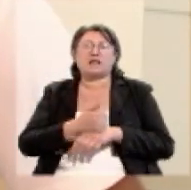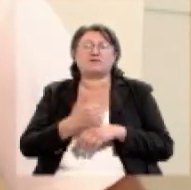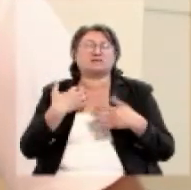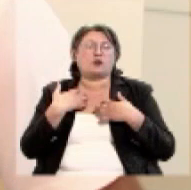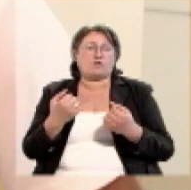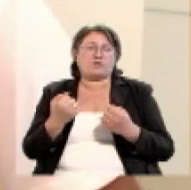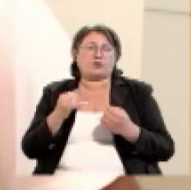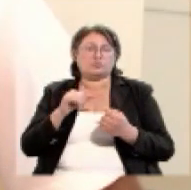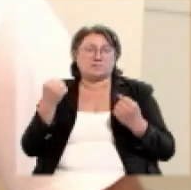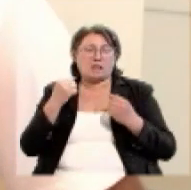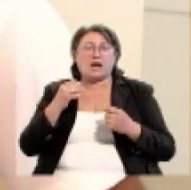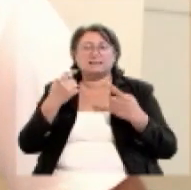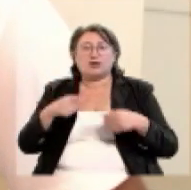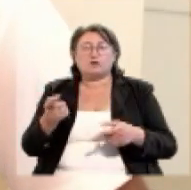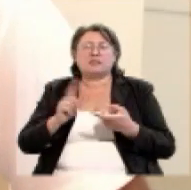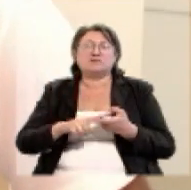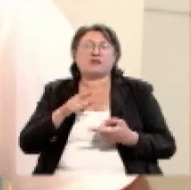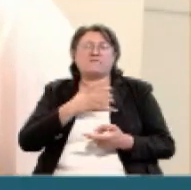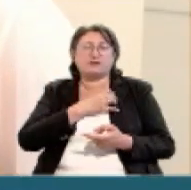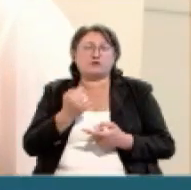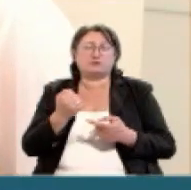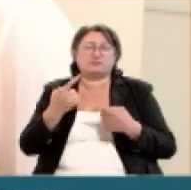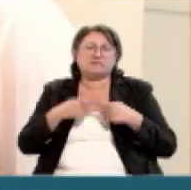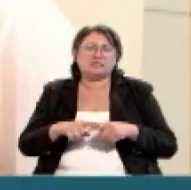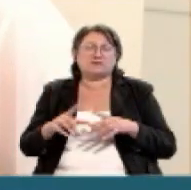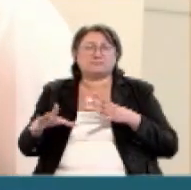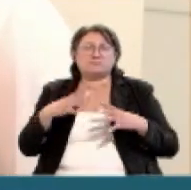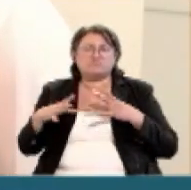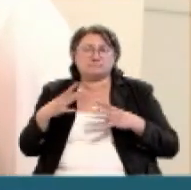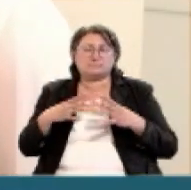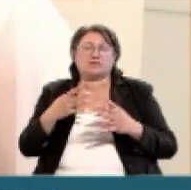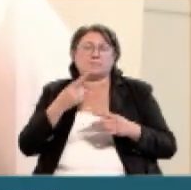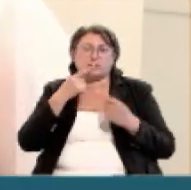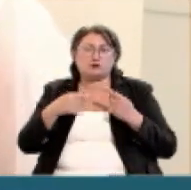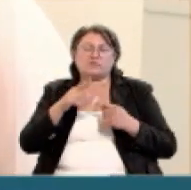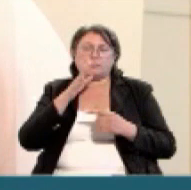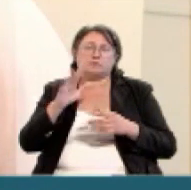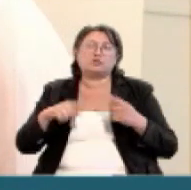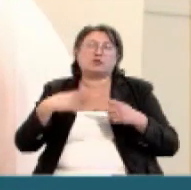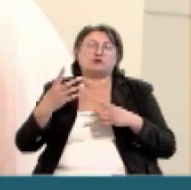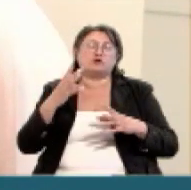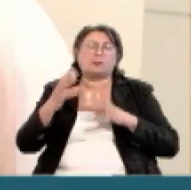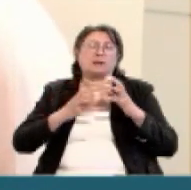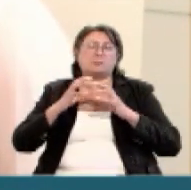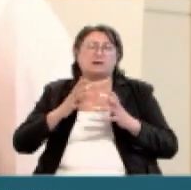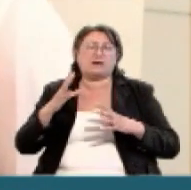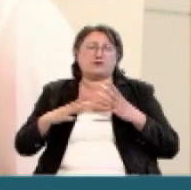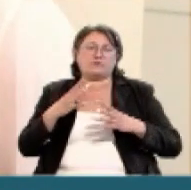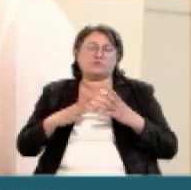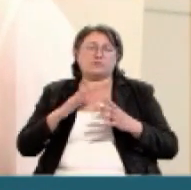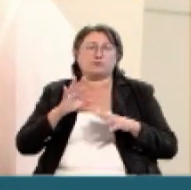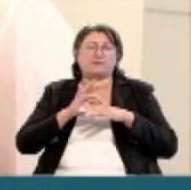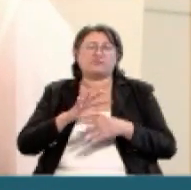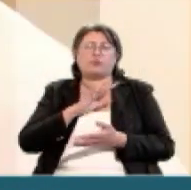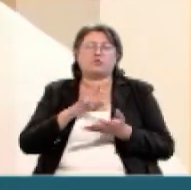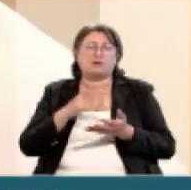денсаулық, қалғаны оның дайындығына, шымырлығына, тактикасына байланысты. Алдағы уақытта тағы бір әлем чемпионатына дайындық жүріп жатыр. Алматы